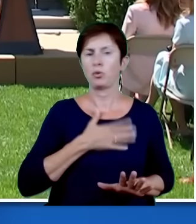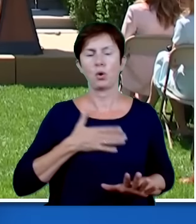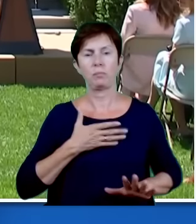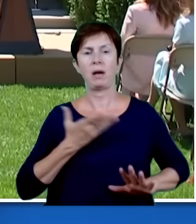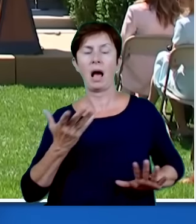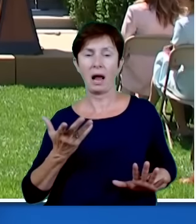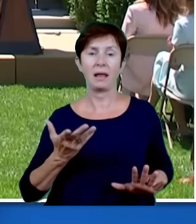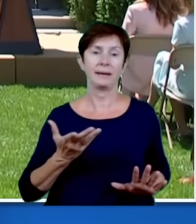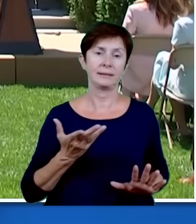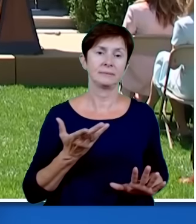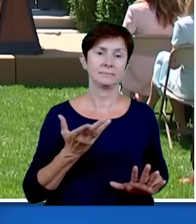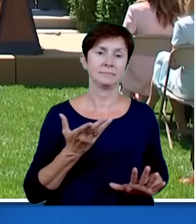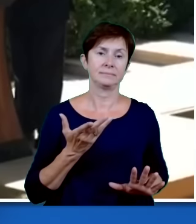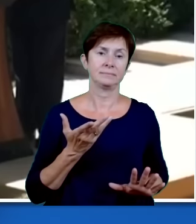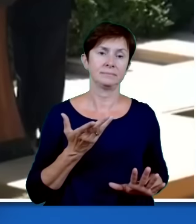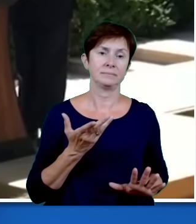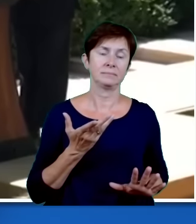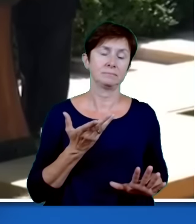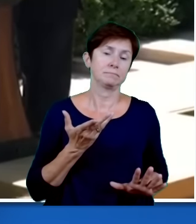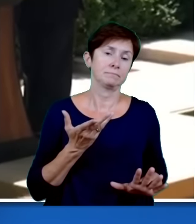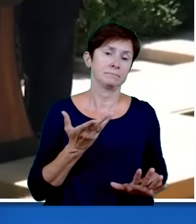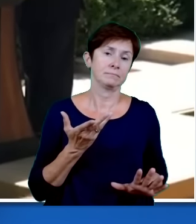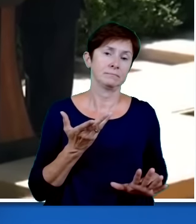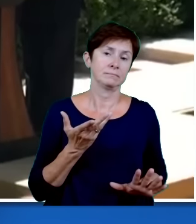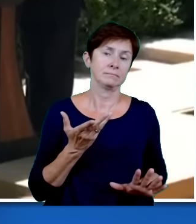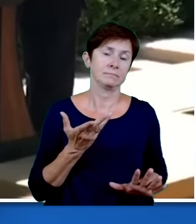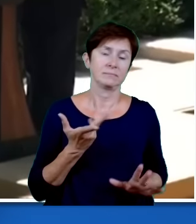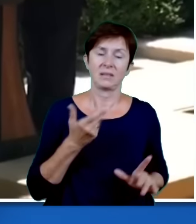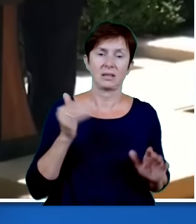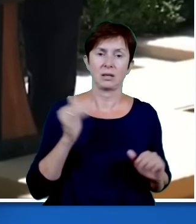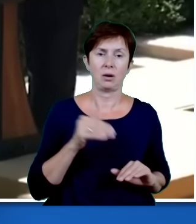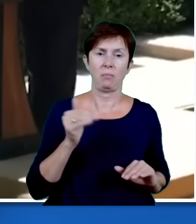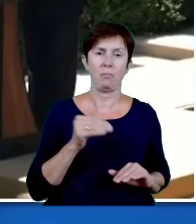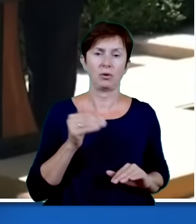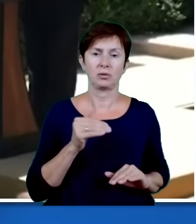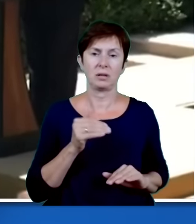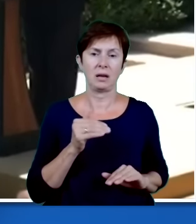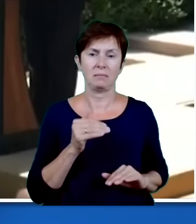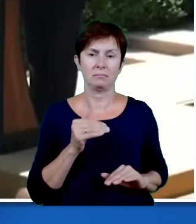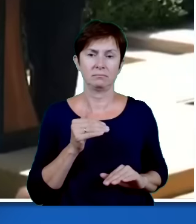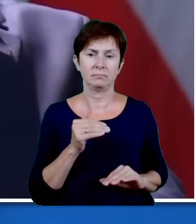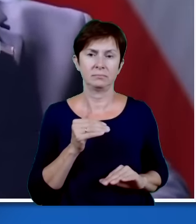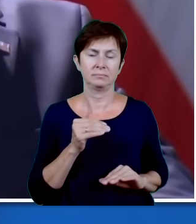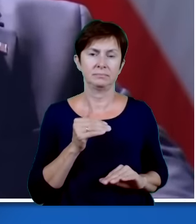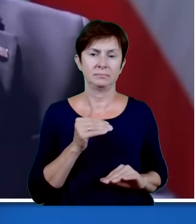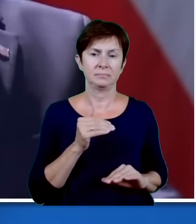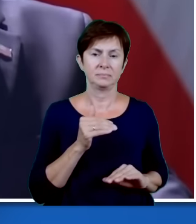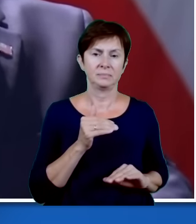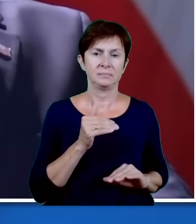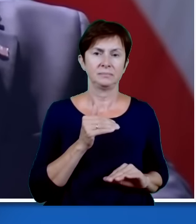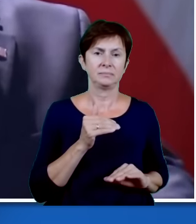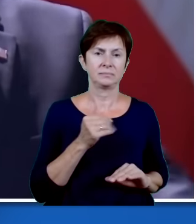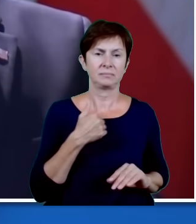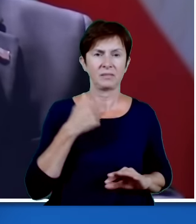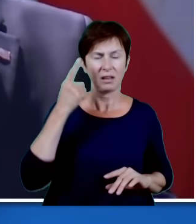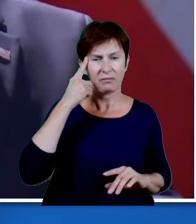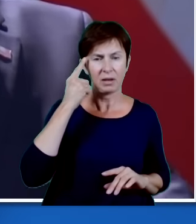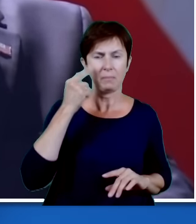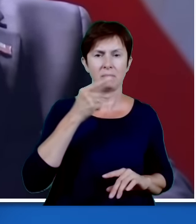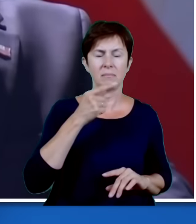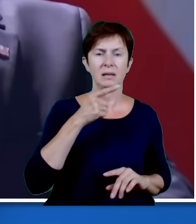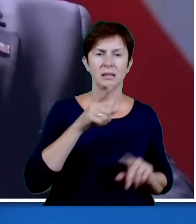ale ale można się z tym nie liczyć my pokazaliśmy Państwo to zdjęcie ja wiem że wokół tego zdjęcia też się